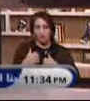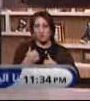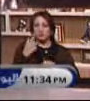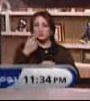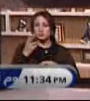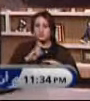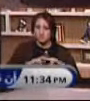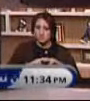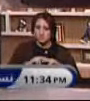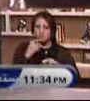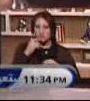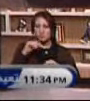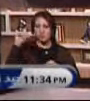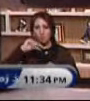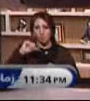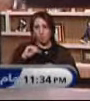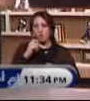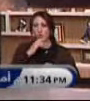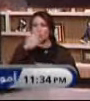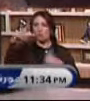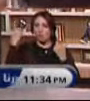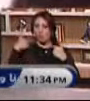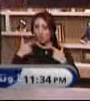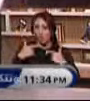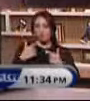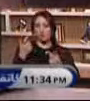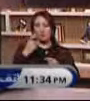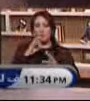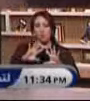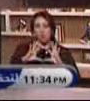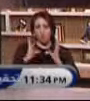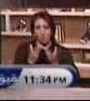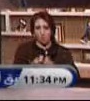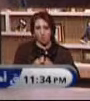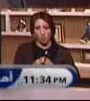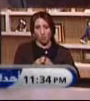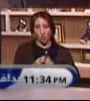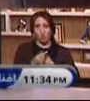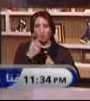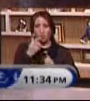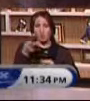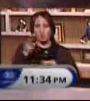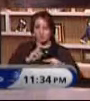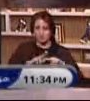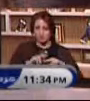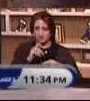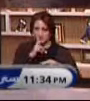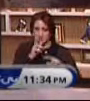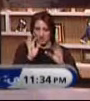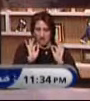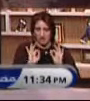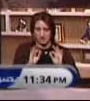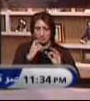الورطات والابتلاءات والفضايح والتشهير كل ده ومسكين بدنيا واسنان. طب بالعكس لو الدنيا